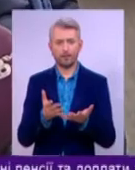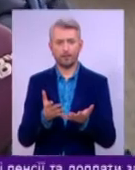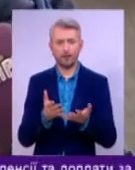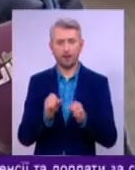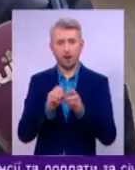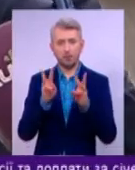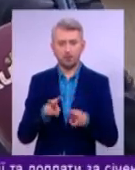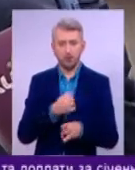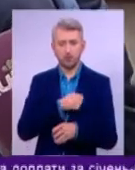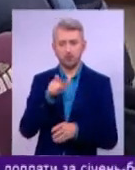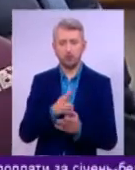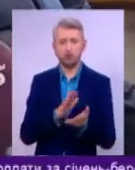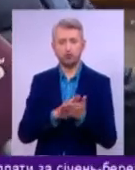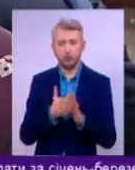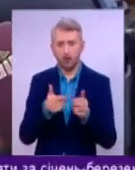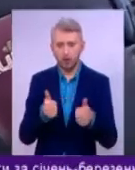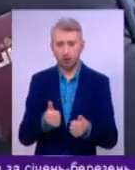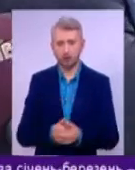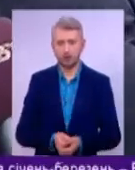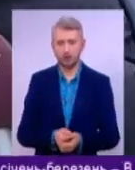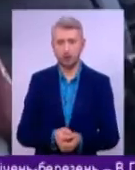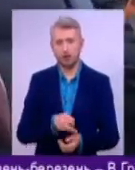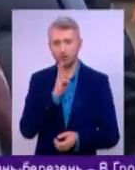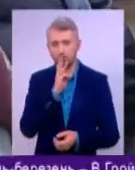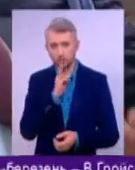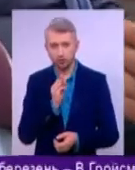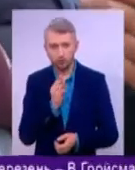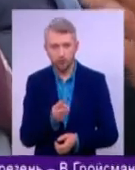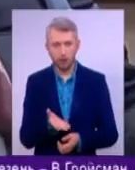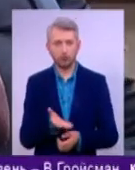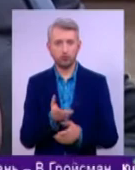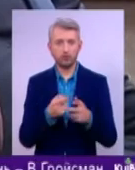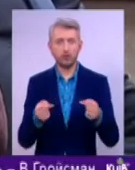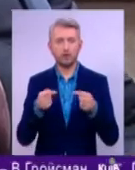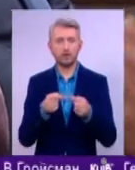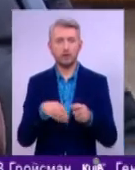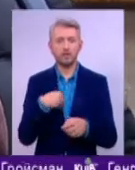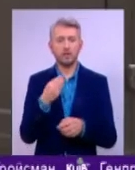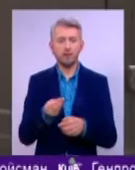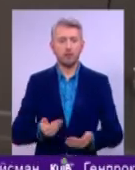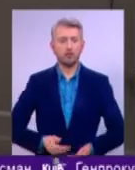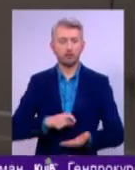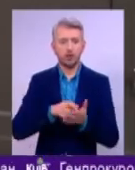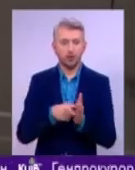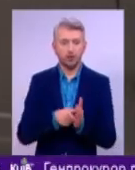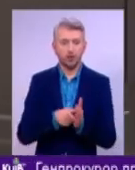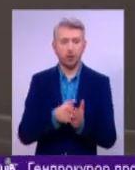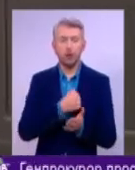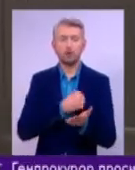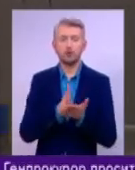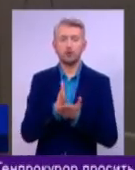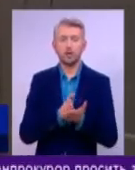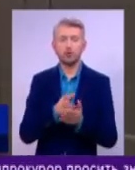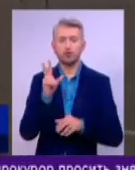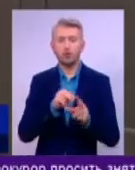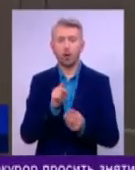армійці умови хороші, ну, тобто заробітну плату, соответственно, давай выдавать им жилье. Служить, я считаю, должны